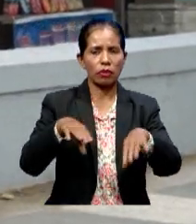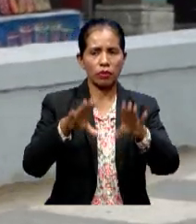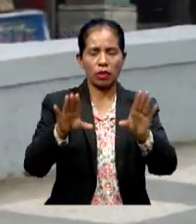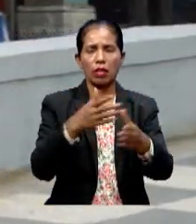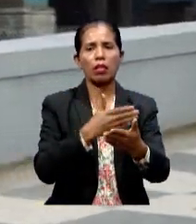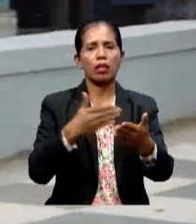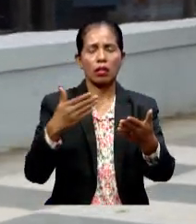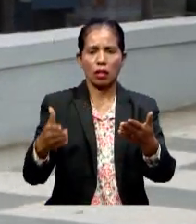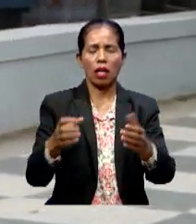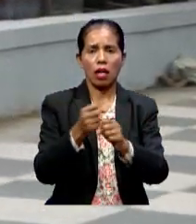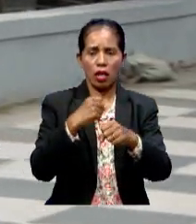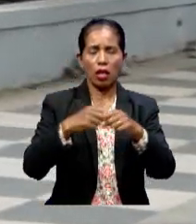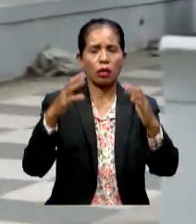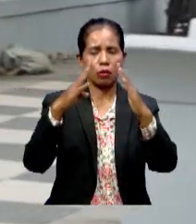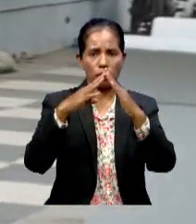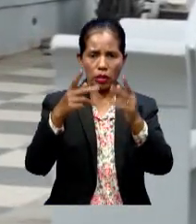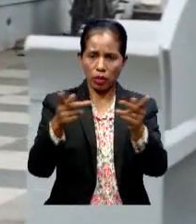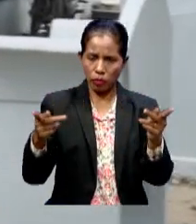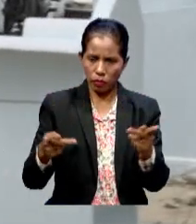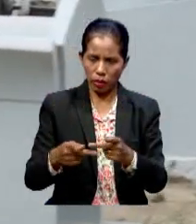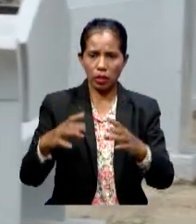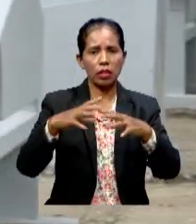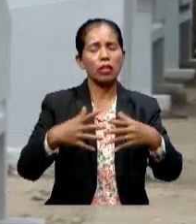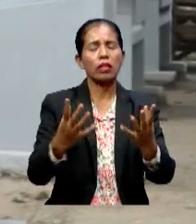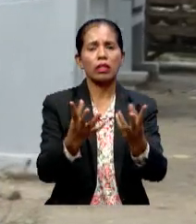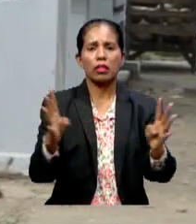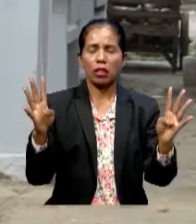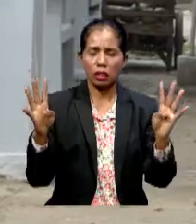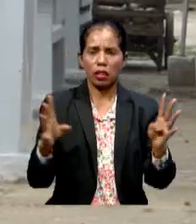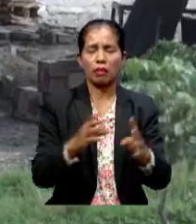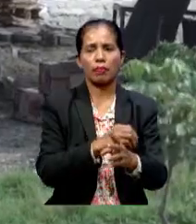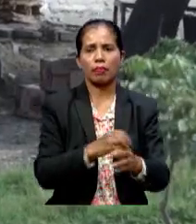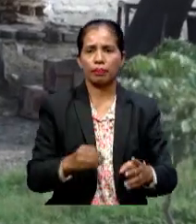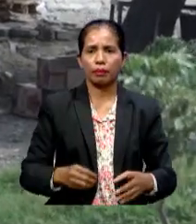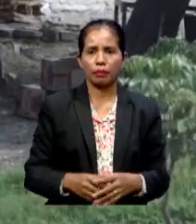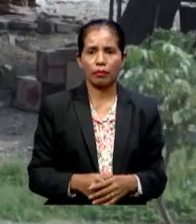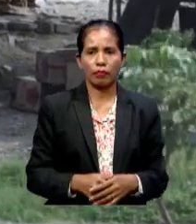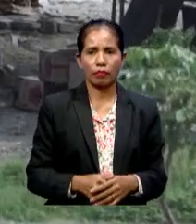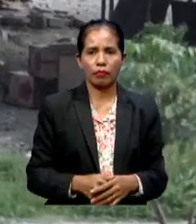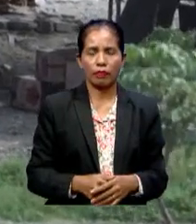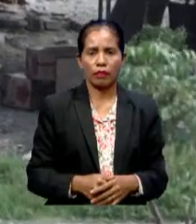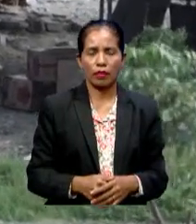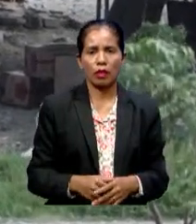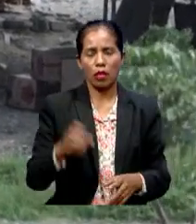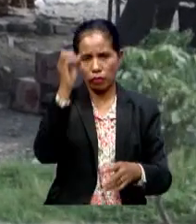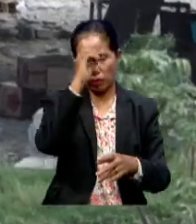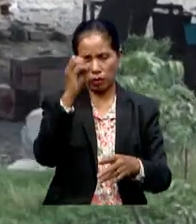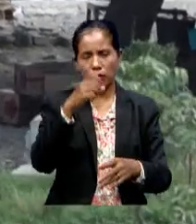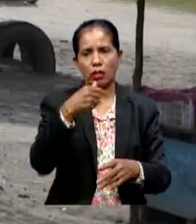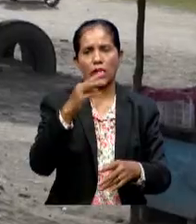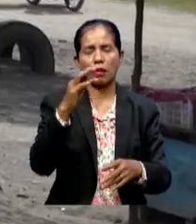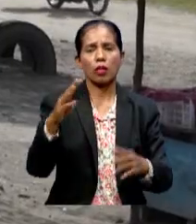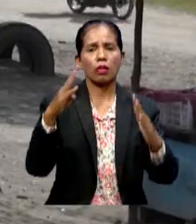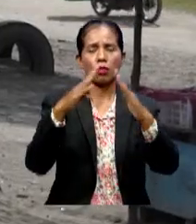ka konstrui uma ia fatin publiku mas ke ho estatutu provisorium. Tiro observasau Giameni bara ka wang